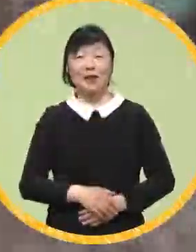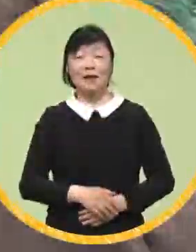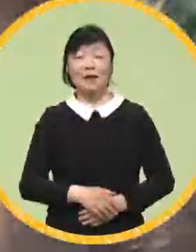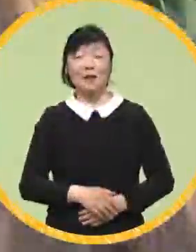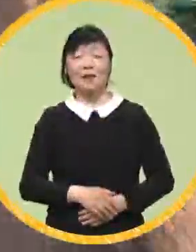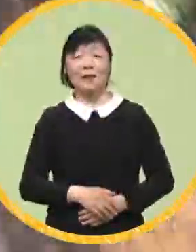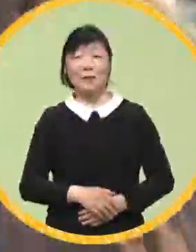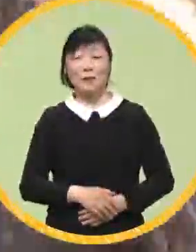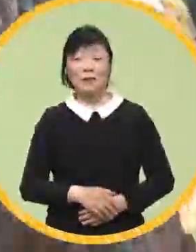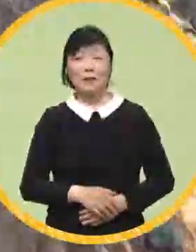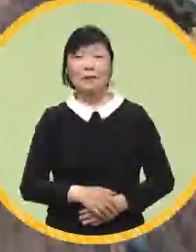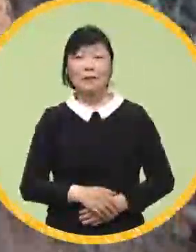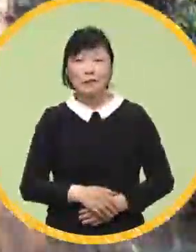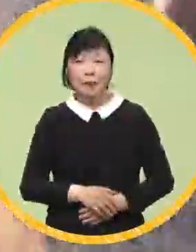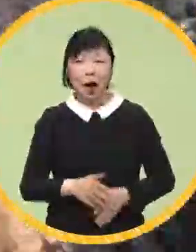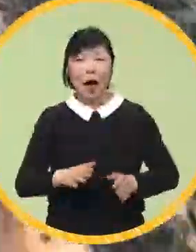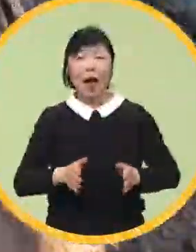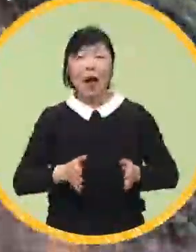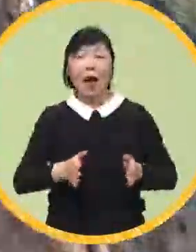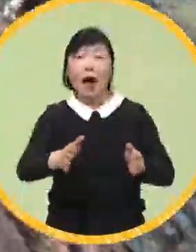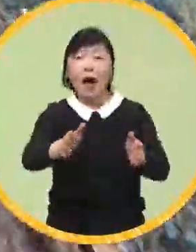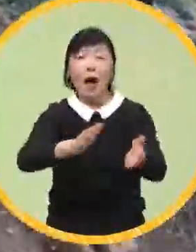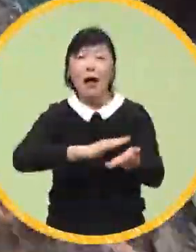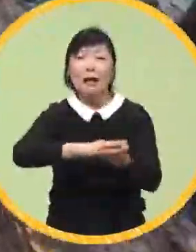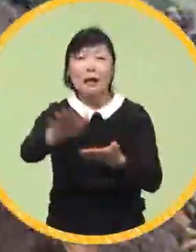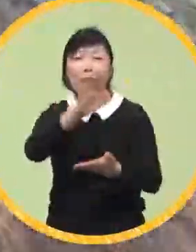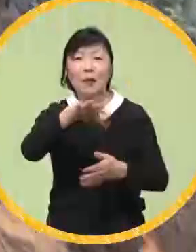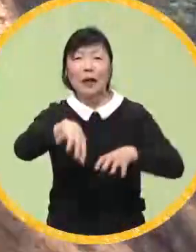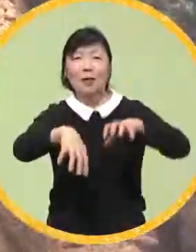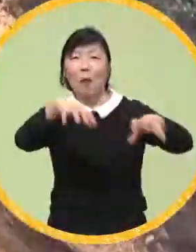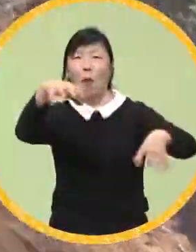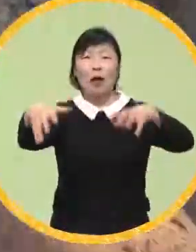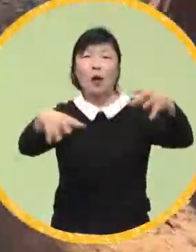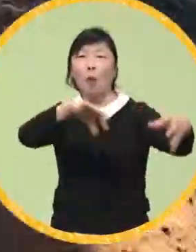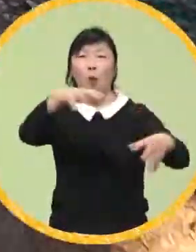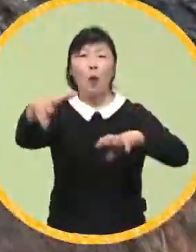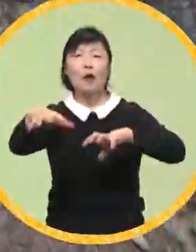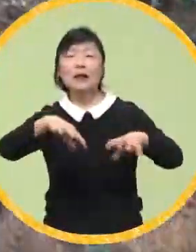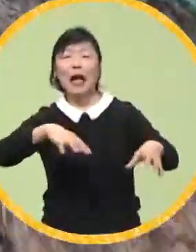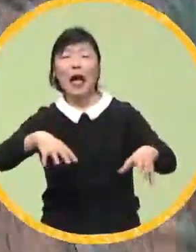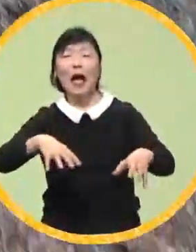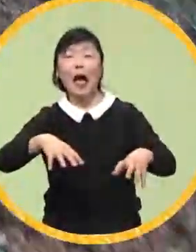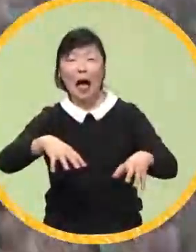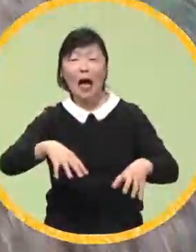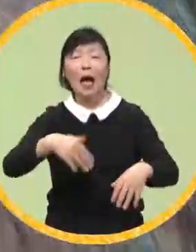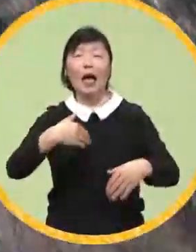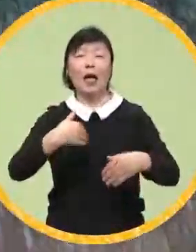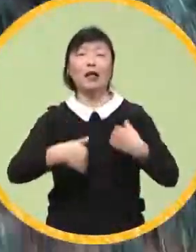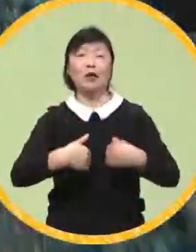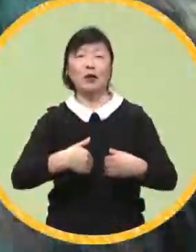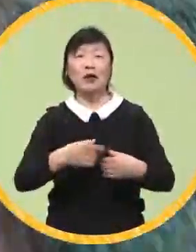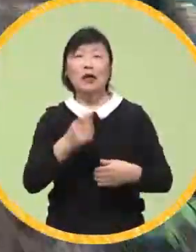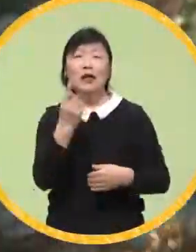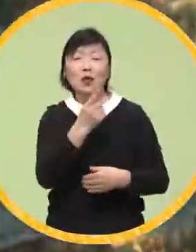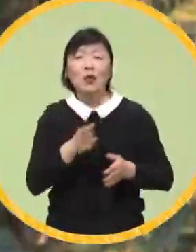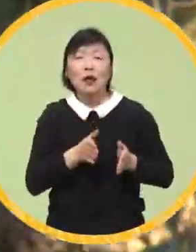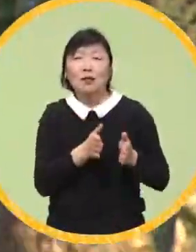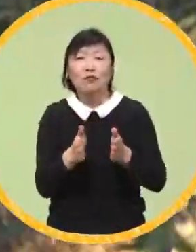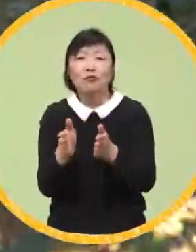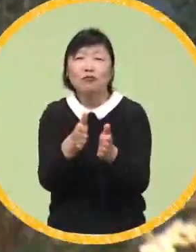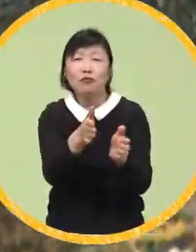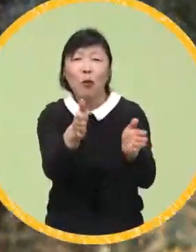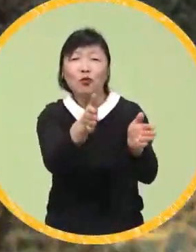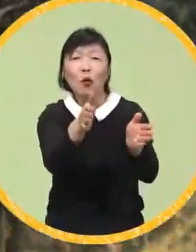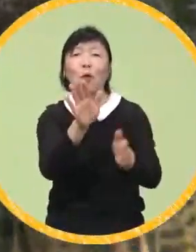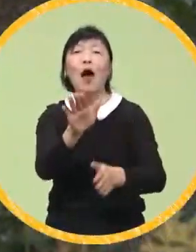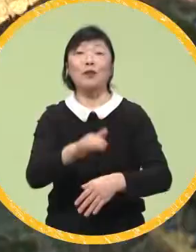これもう未舗装の山なんで急勾配アップダウンが続いてね人にしか走行できないから細い音をシングルトラックっていう